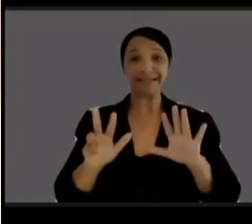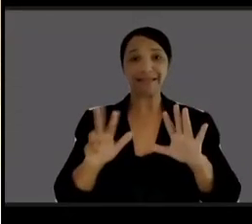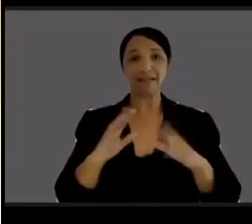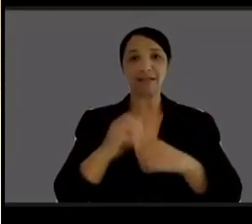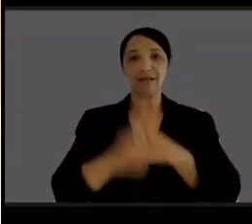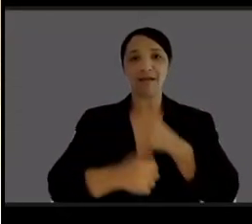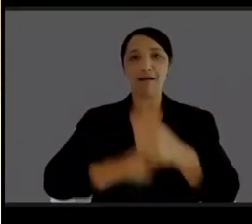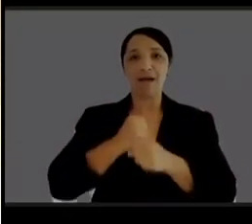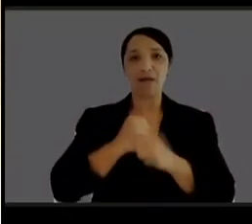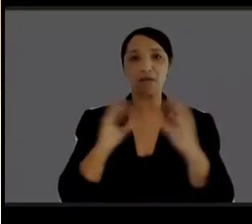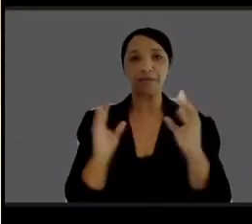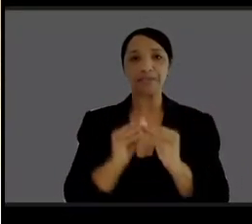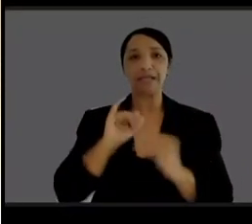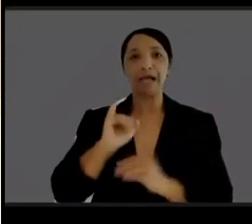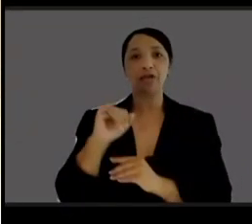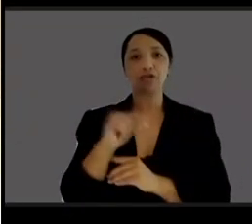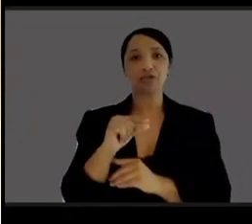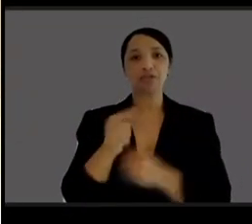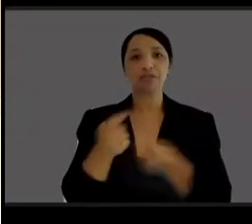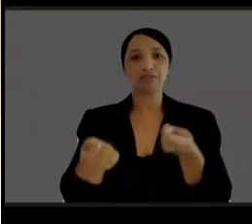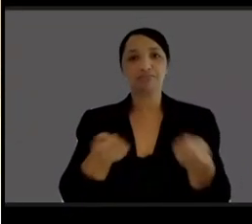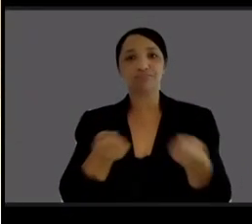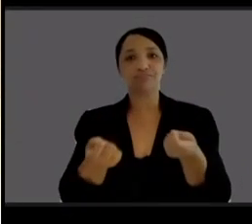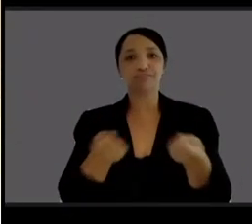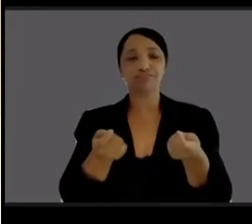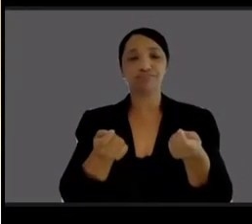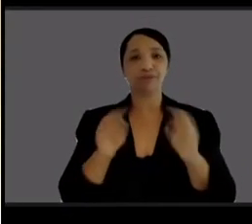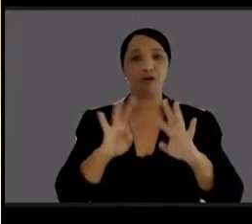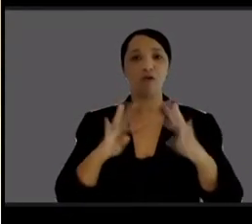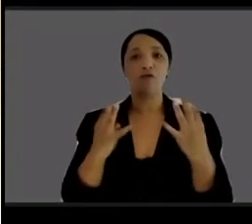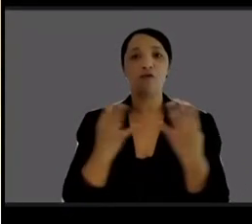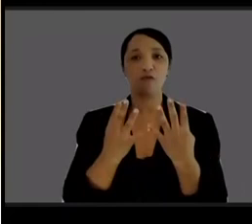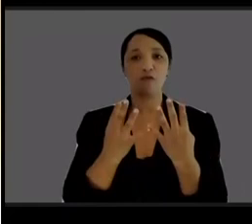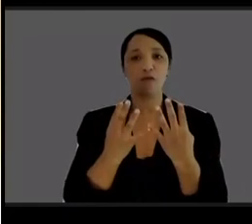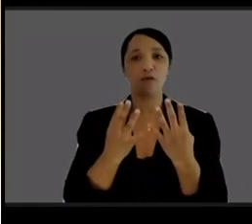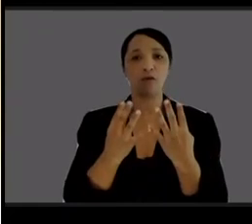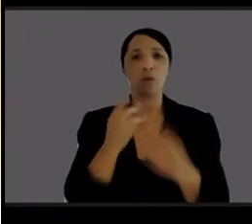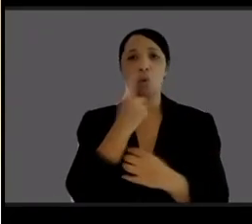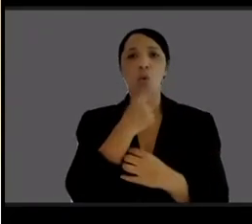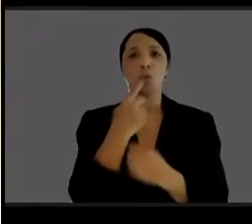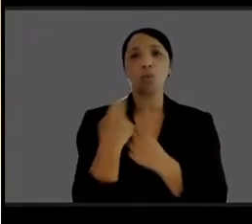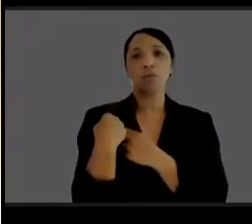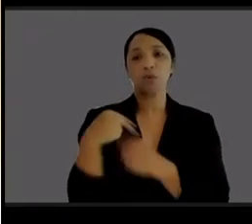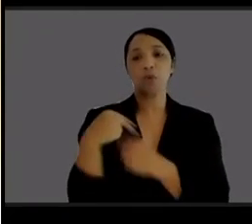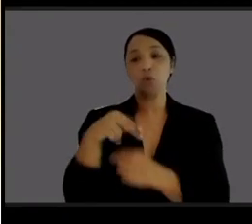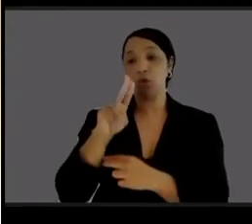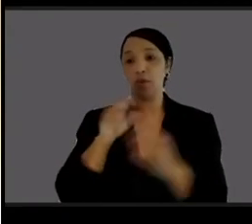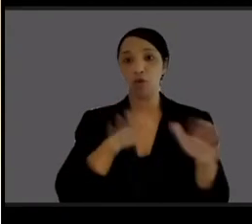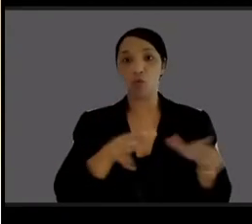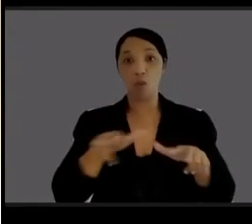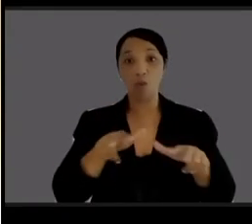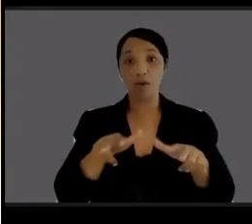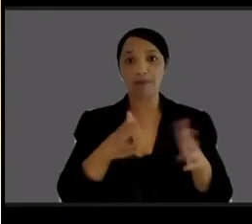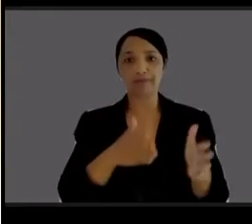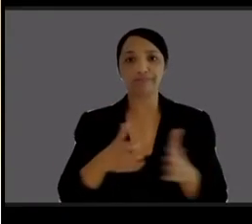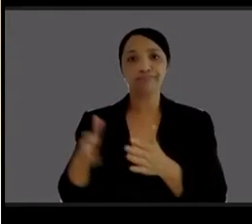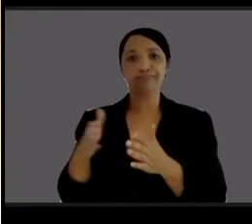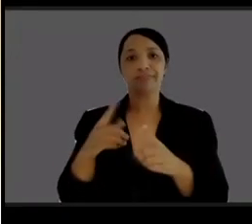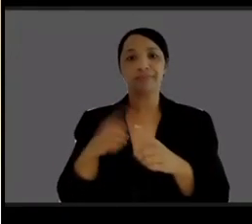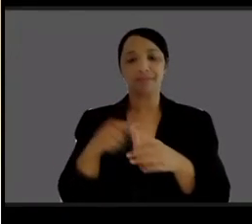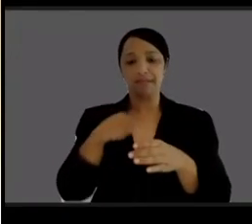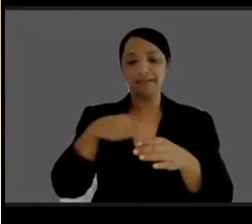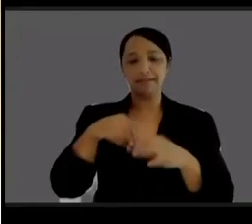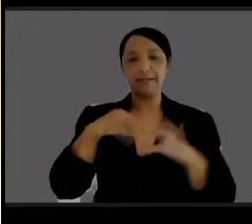réunion annuelle du Forum sur la gouvernance de l'Internet organisé par les Nations Unies